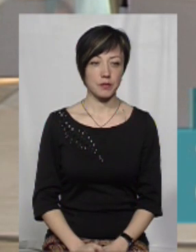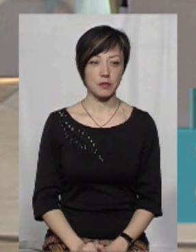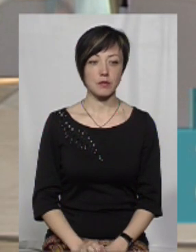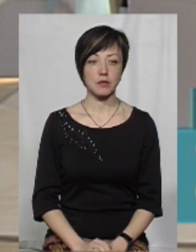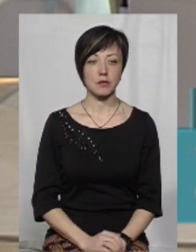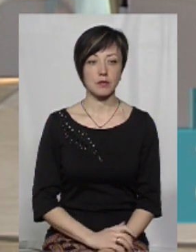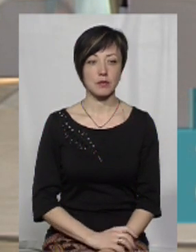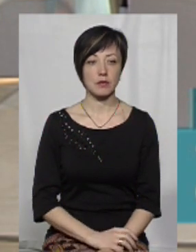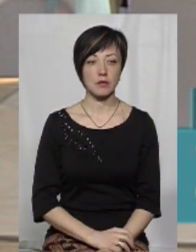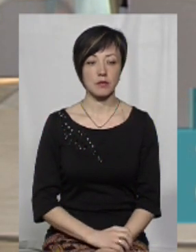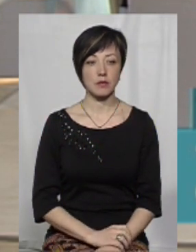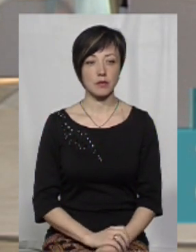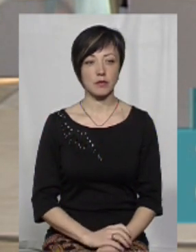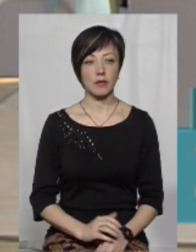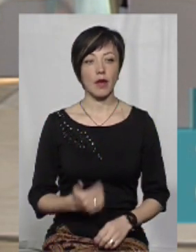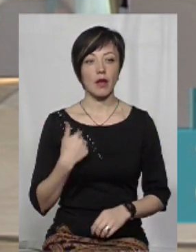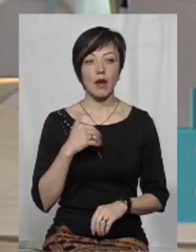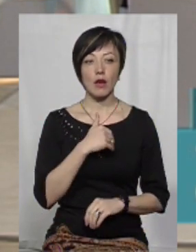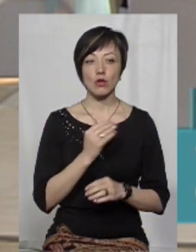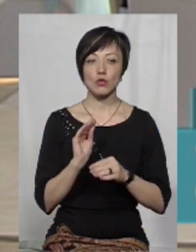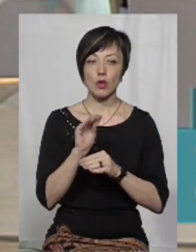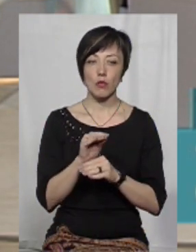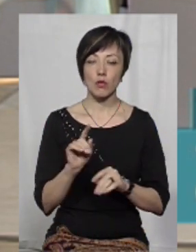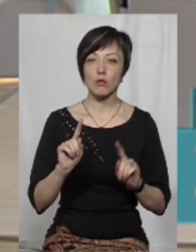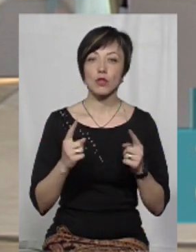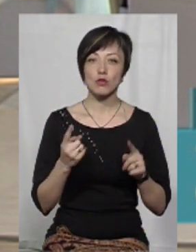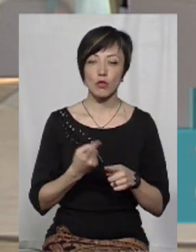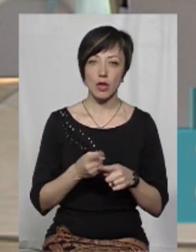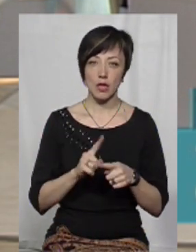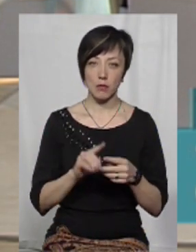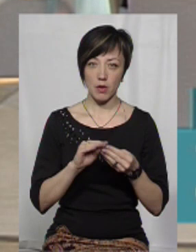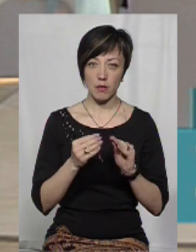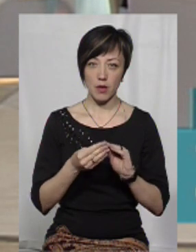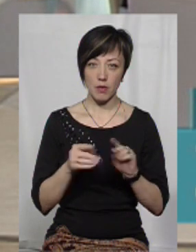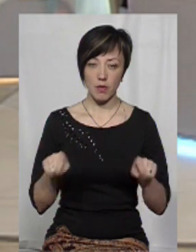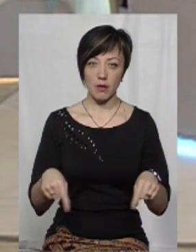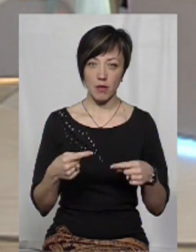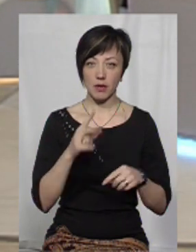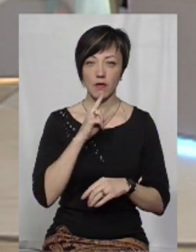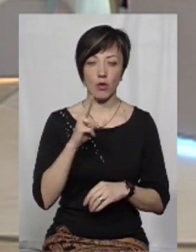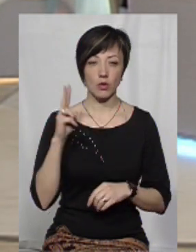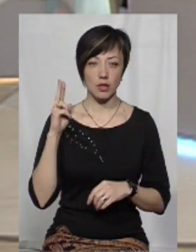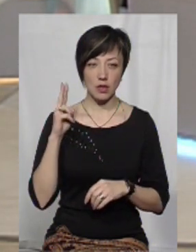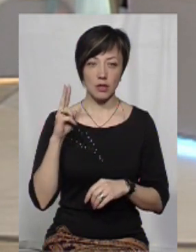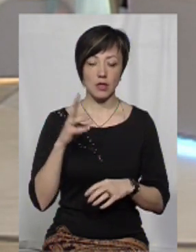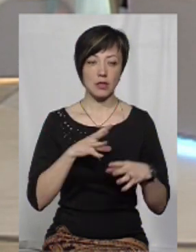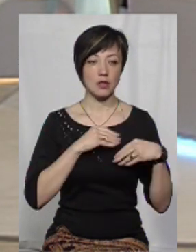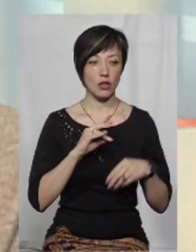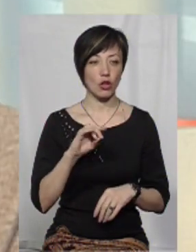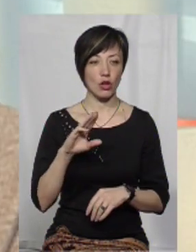хочу доповнити, що... Почему этот мы проблему поднимали 2 года назад с